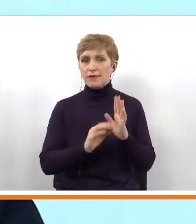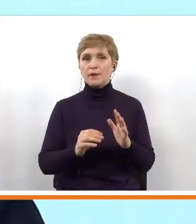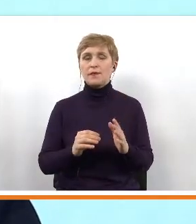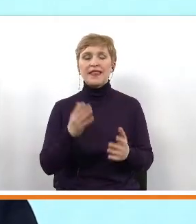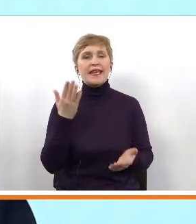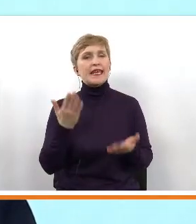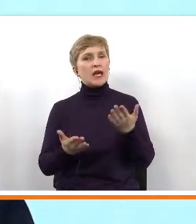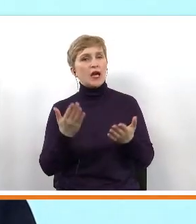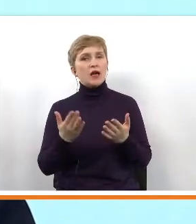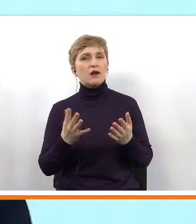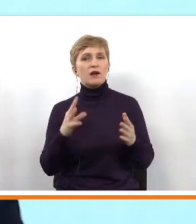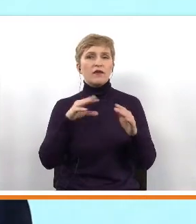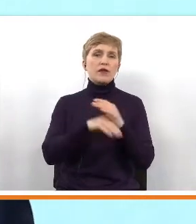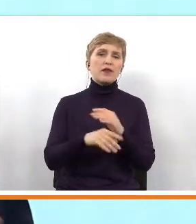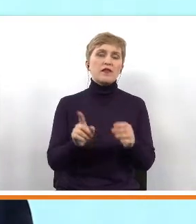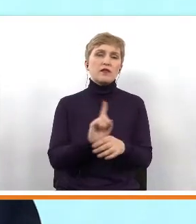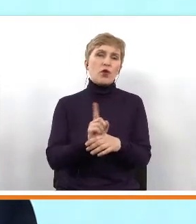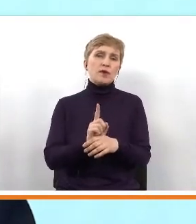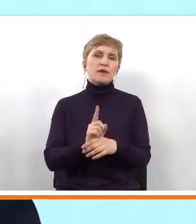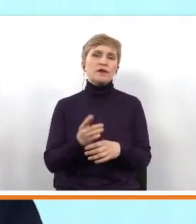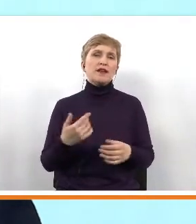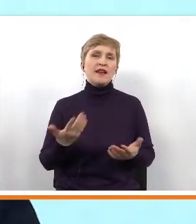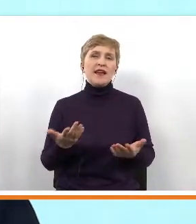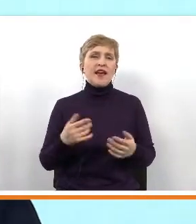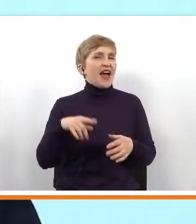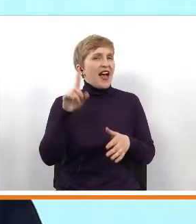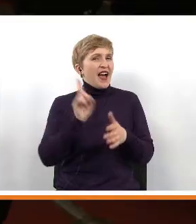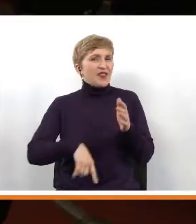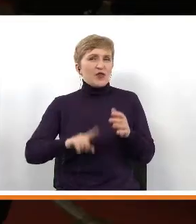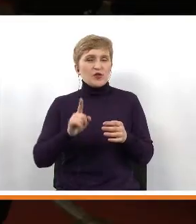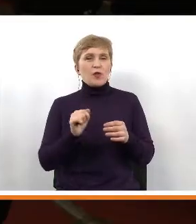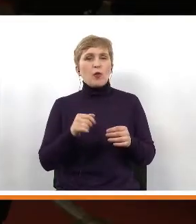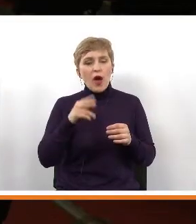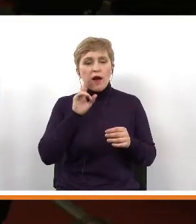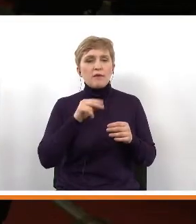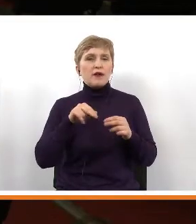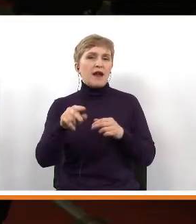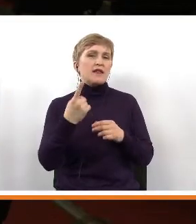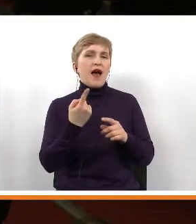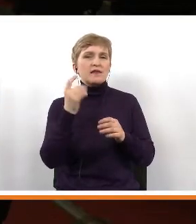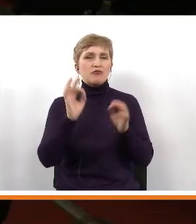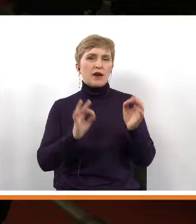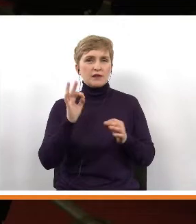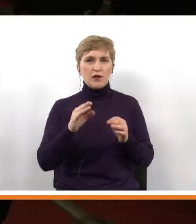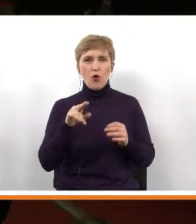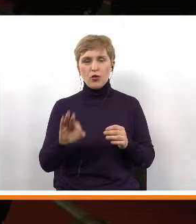или введена норма, опять же говорю, я не уверена, что она там сможет пройти, это там 1% от